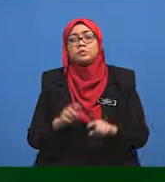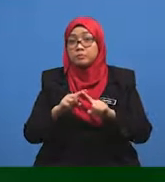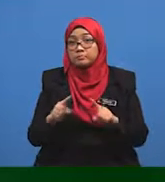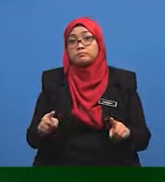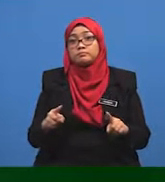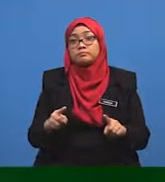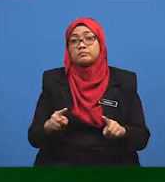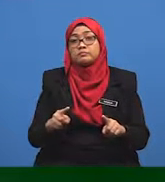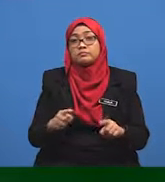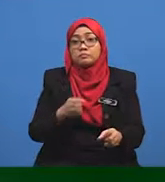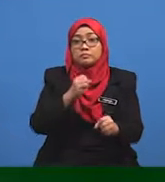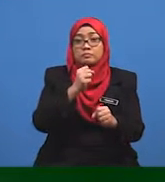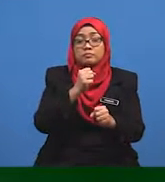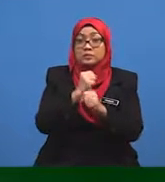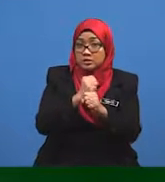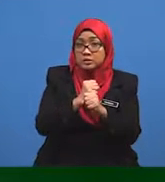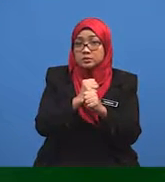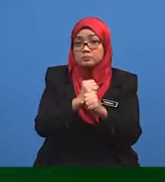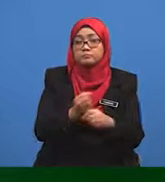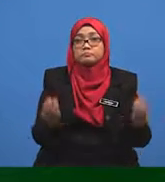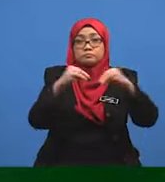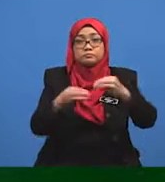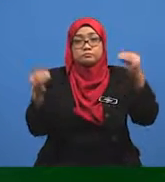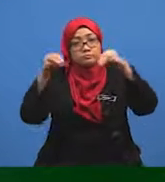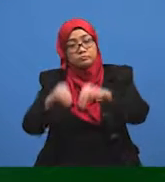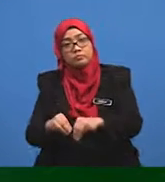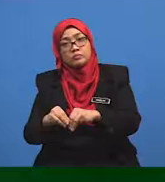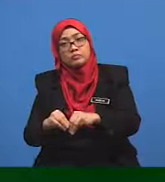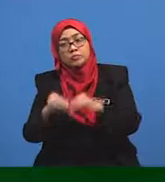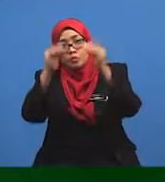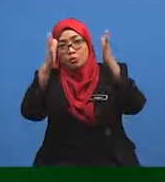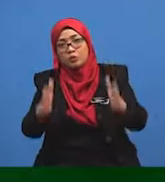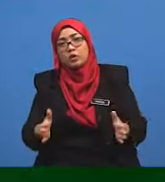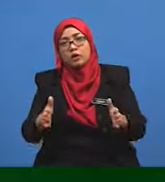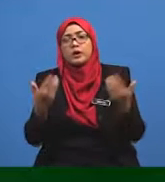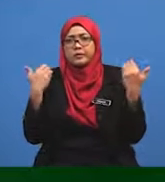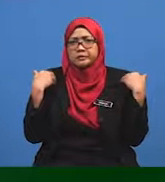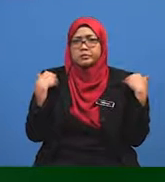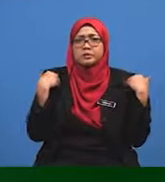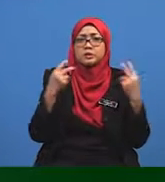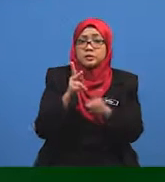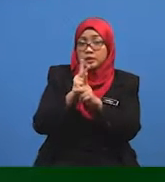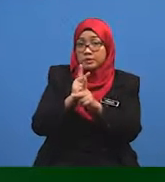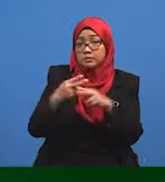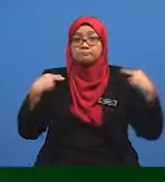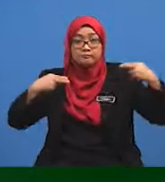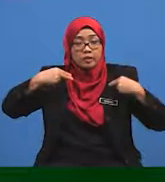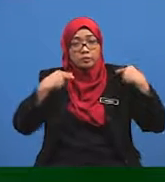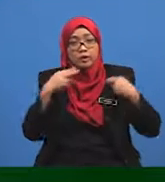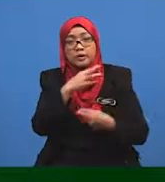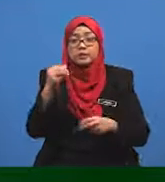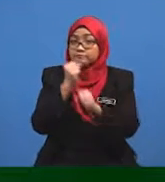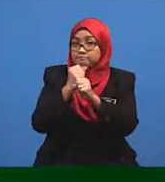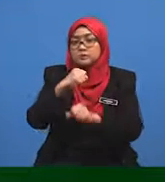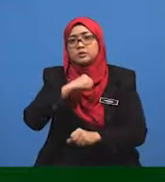petani, nelayan, menternak haiwan dan bekerja sendiri juga adalah pekerjaan yang mulia